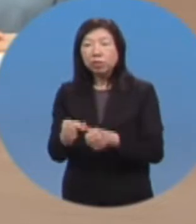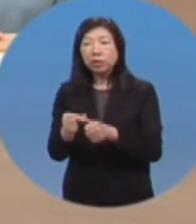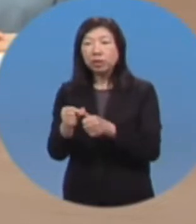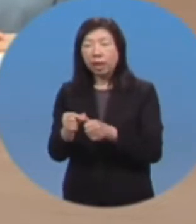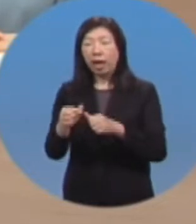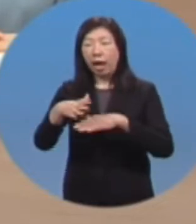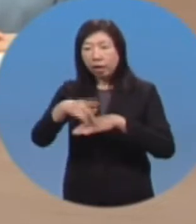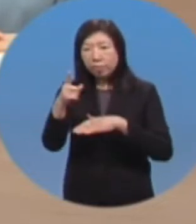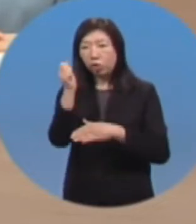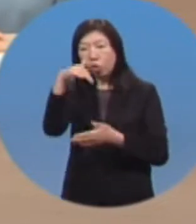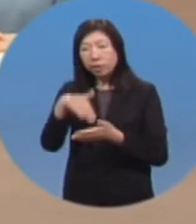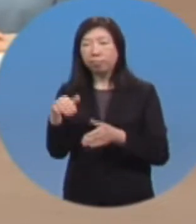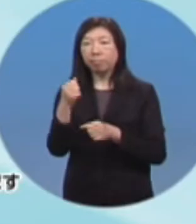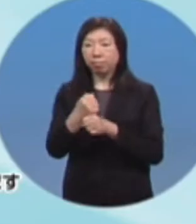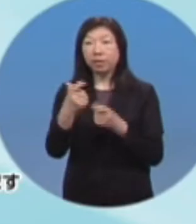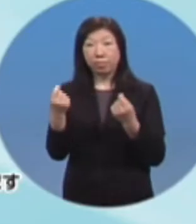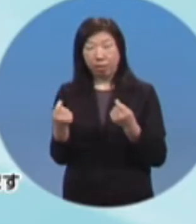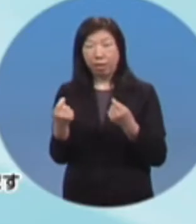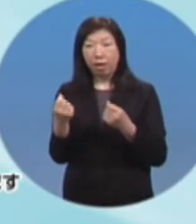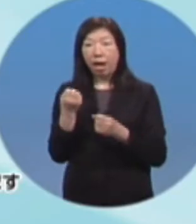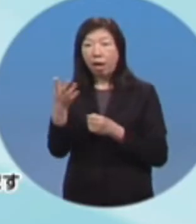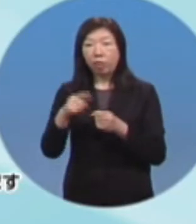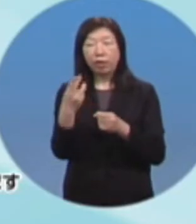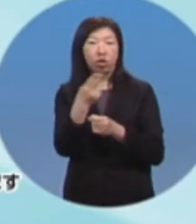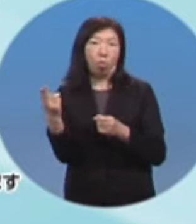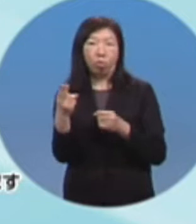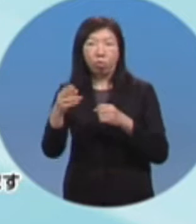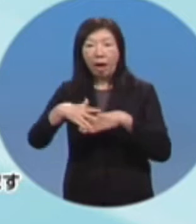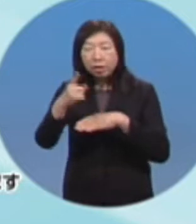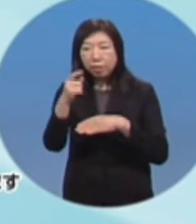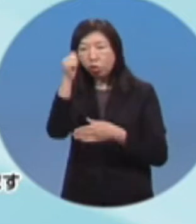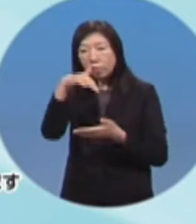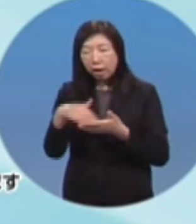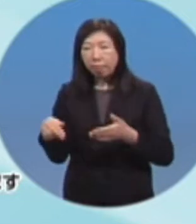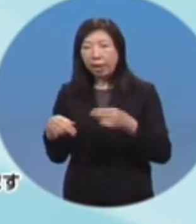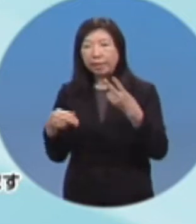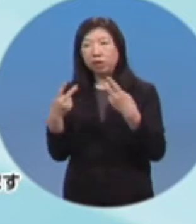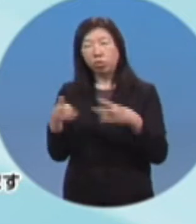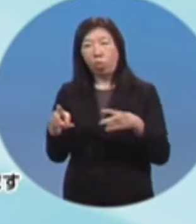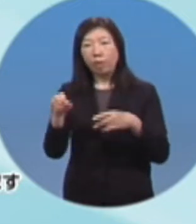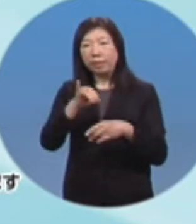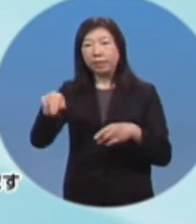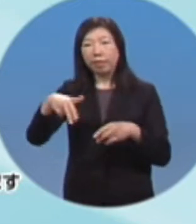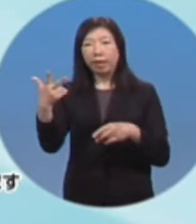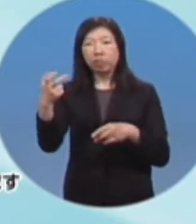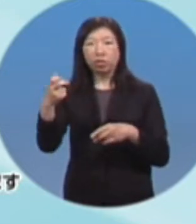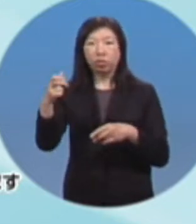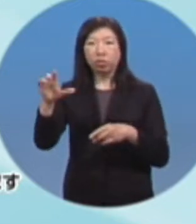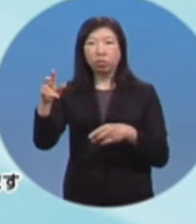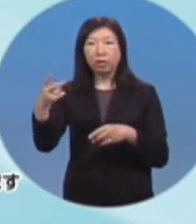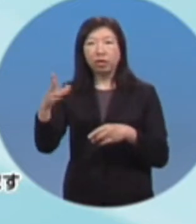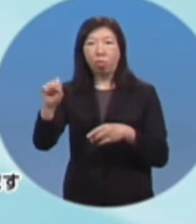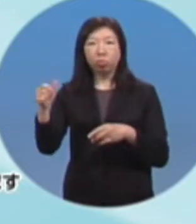当初予算ですね。 はい、令和4年度の当初予算の規模は2兆1772億